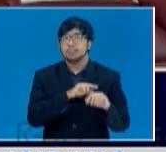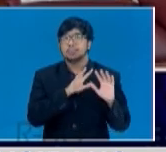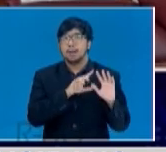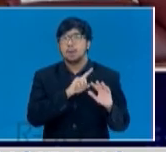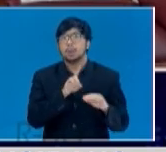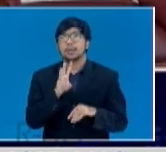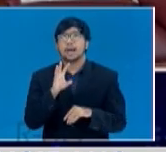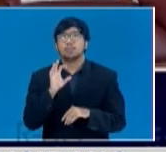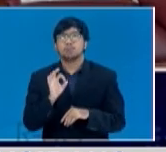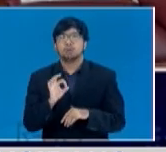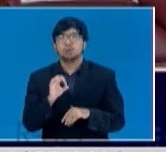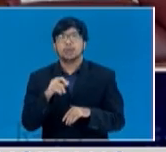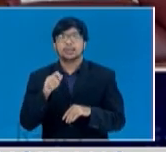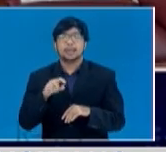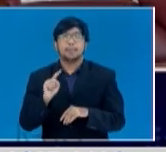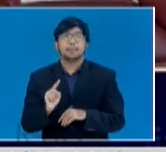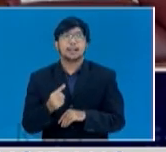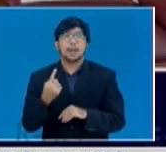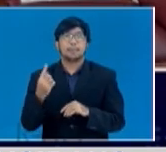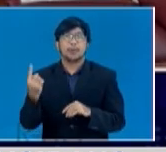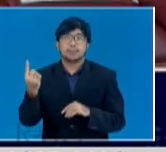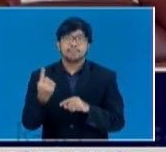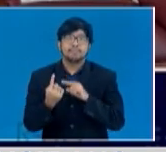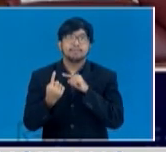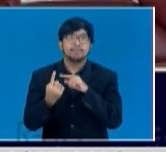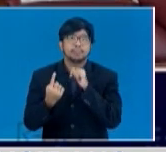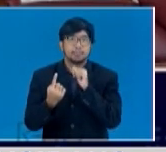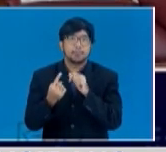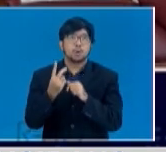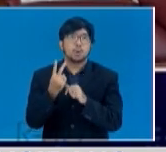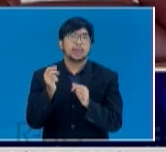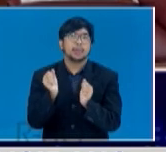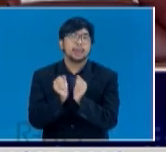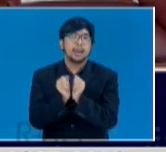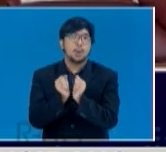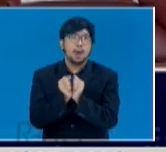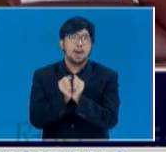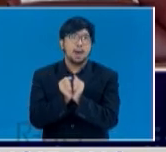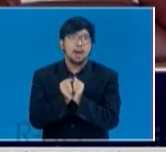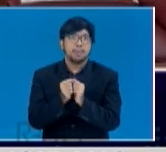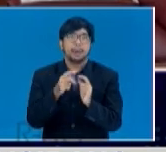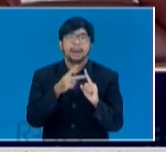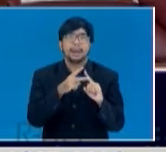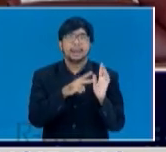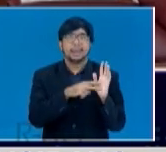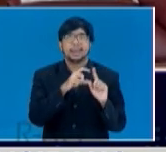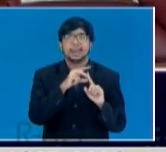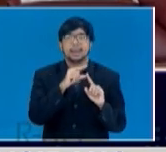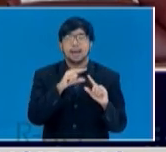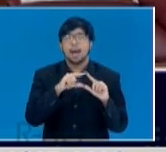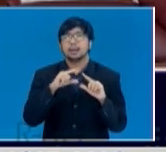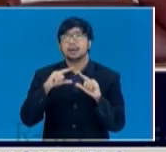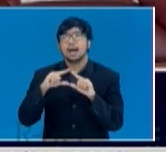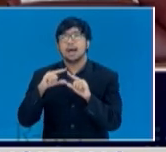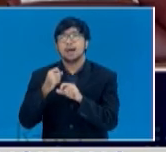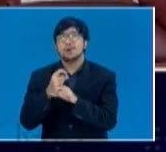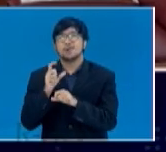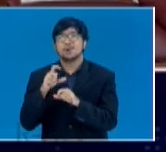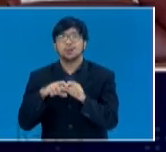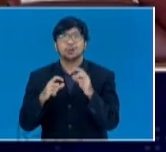Indonesia Barat, dengan sidang pertama akan menghadirkan 2 terdakwa terlebih dahulu, yaitu Hendra Kurniawan dan Agus